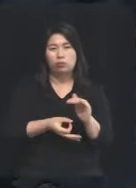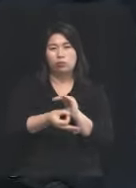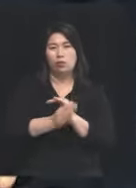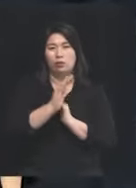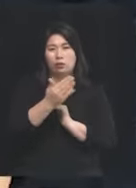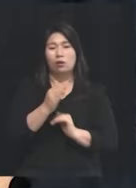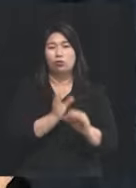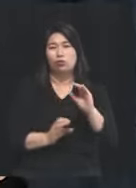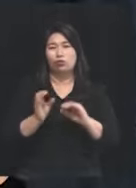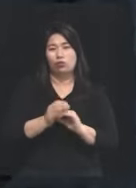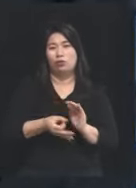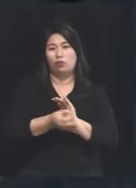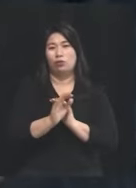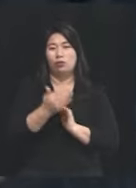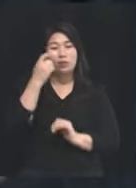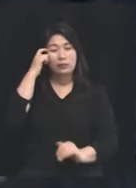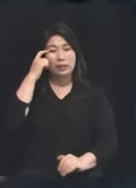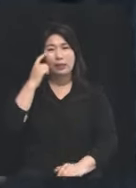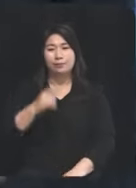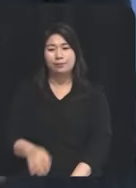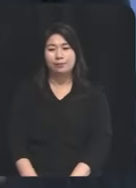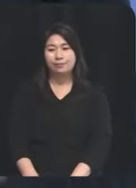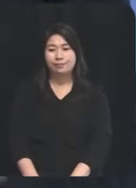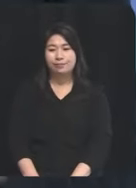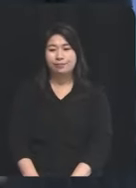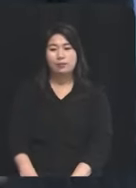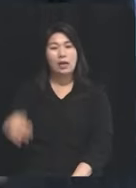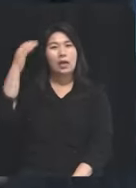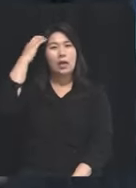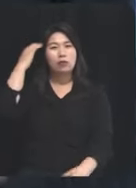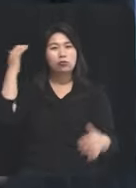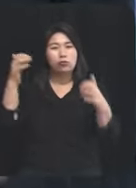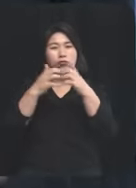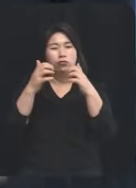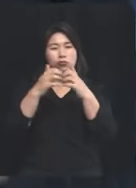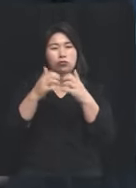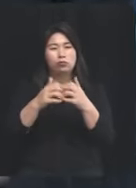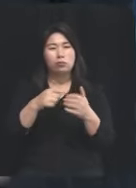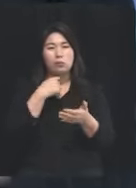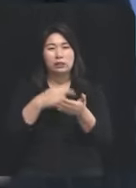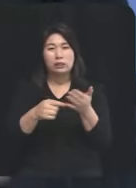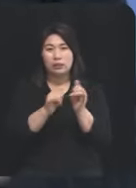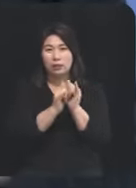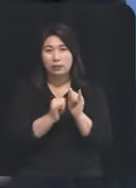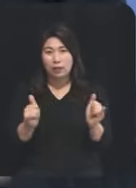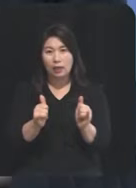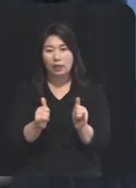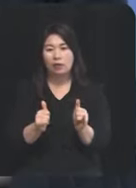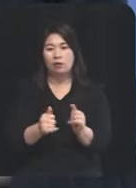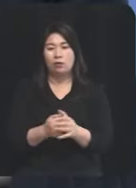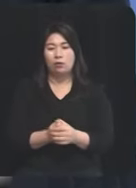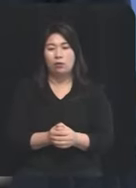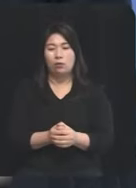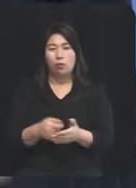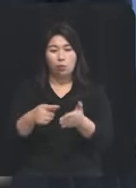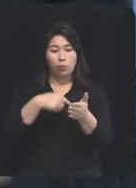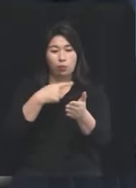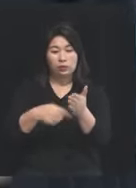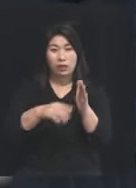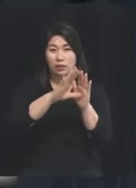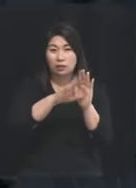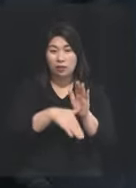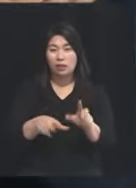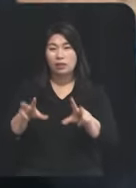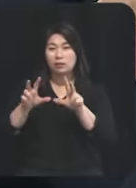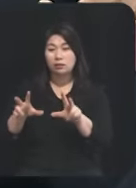그 추가적인 보상 금액은 한국전쟁 전후 희생자 그리고 직권재심 관련 보상인 경우하고